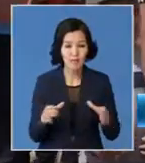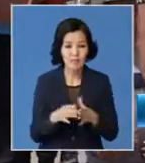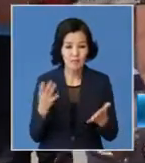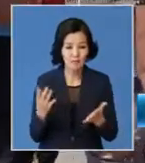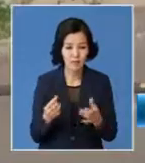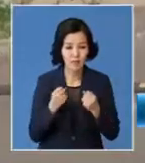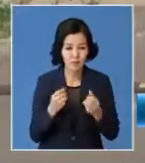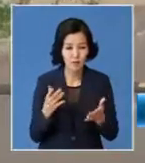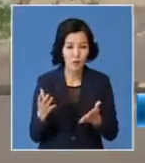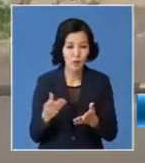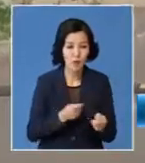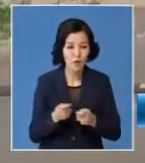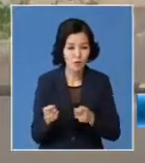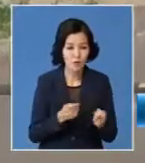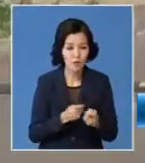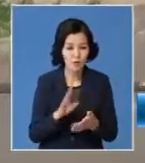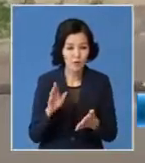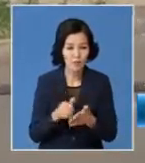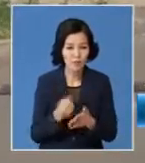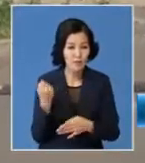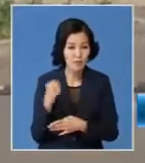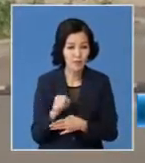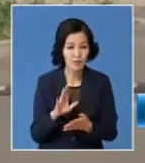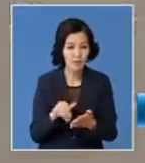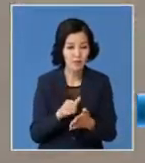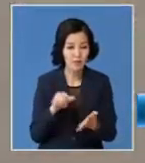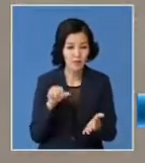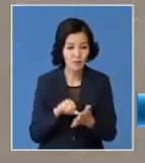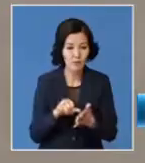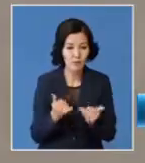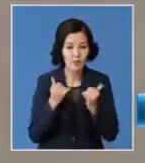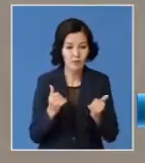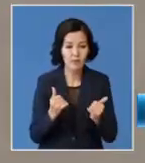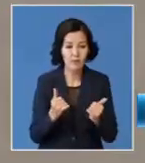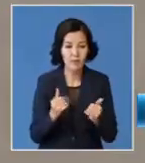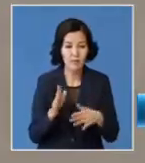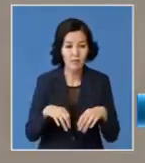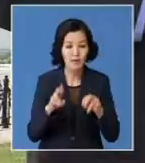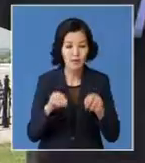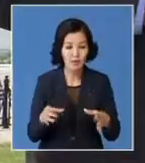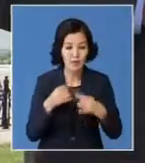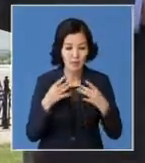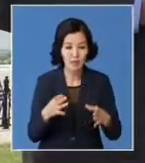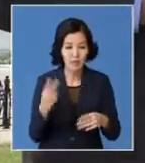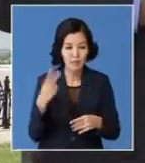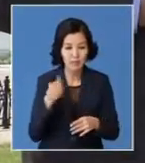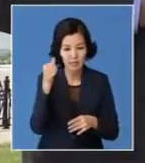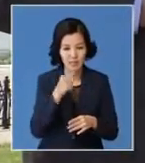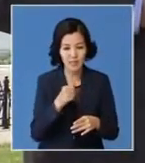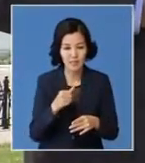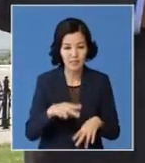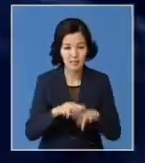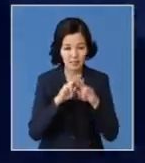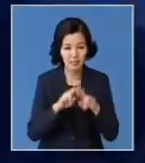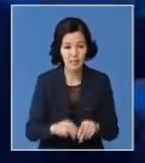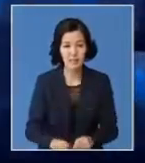достижения, руководствуясь принципом «главное не победа, главное участие», они посвятили своему профессиональному празднику и 20-летию любимой